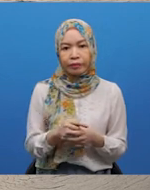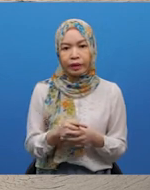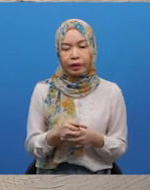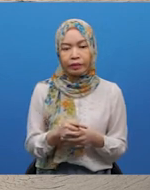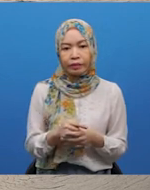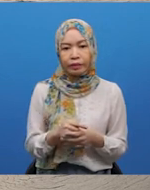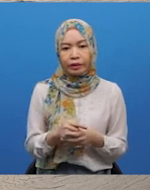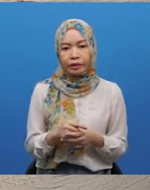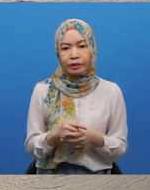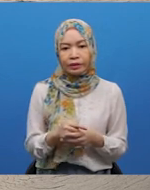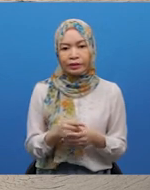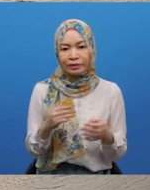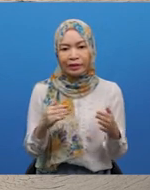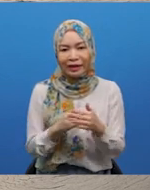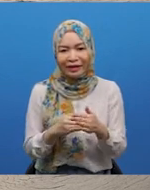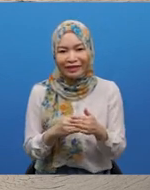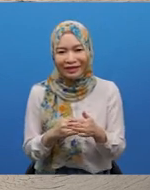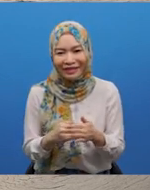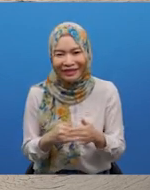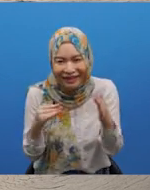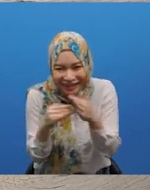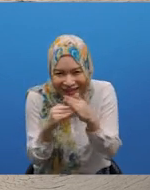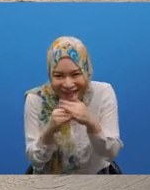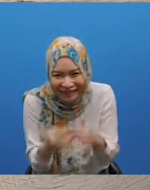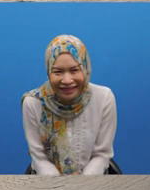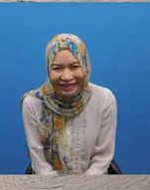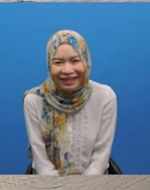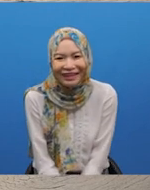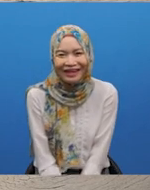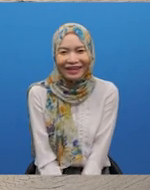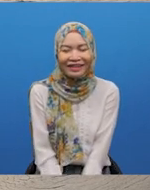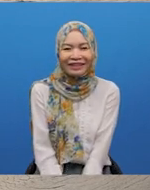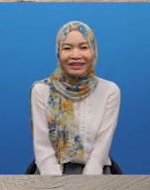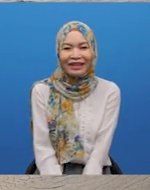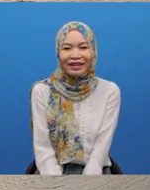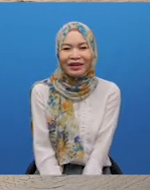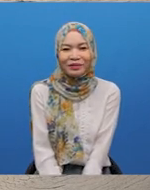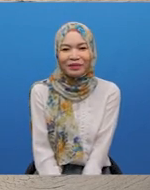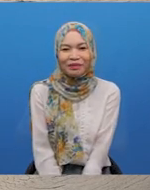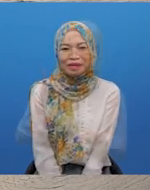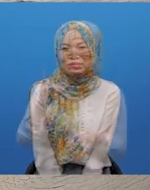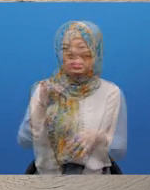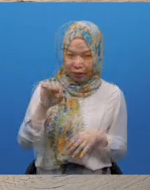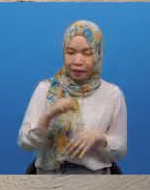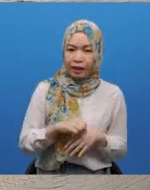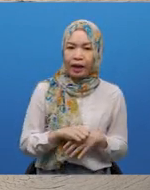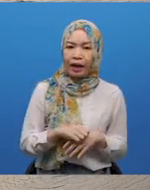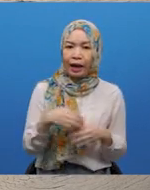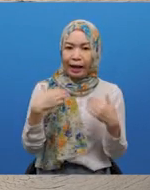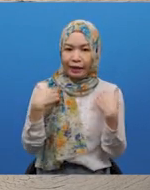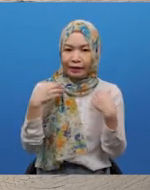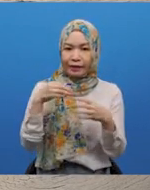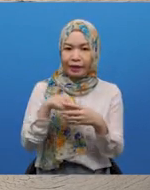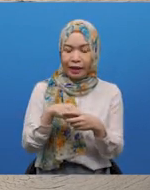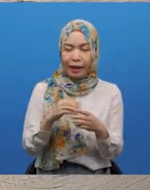Akhir sekali, gaya bahasa simili ada digunakan dalam syair ini. Apakah pula